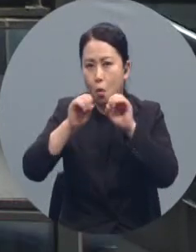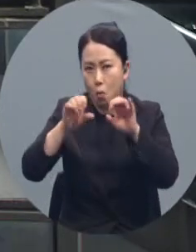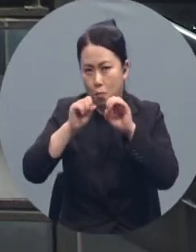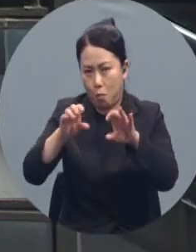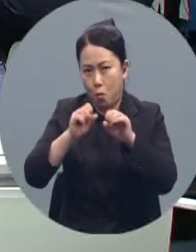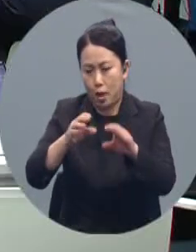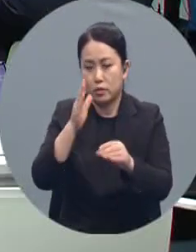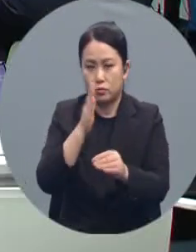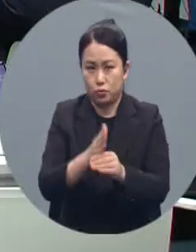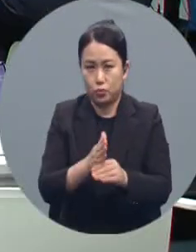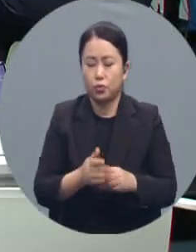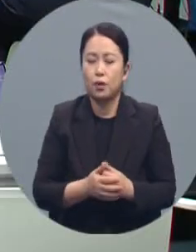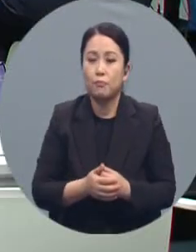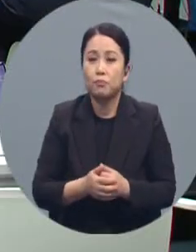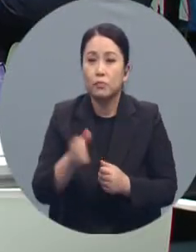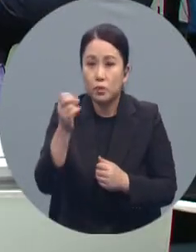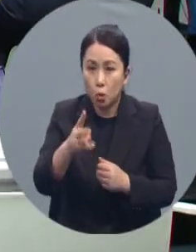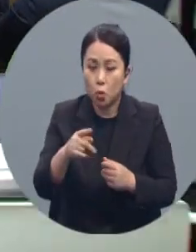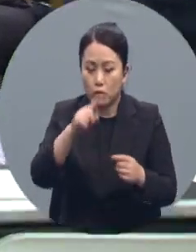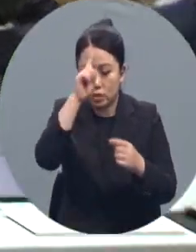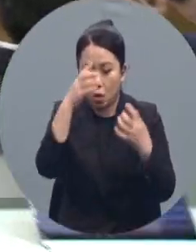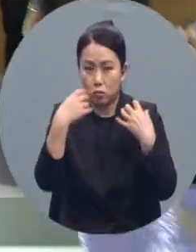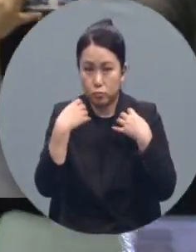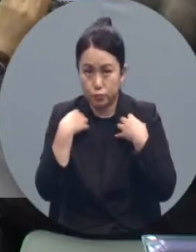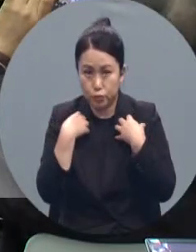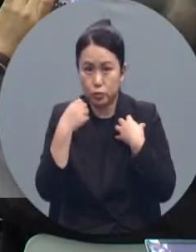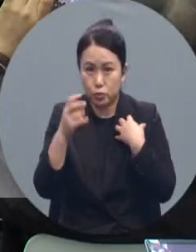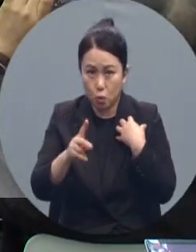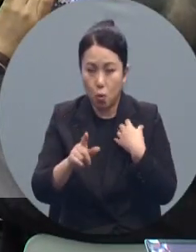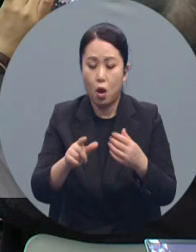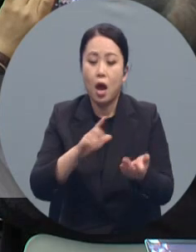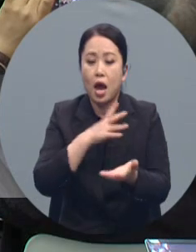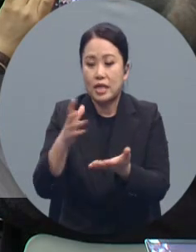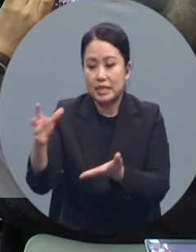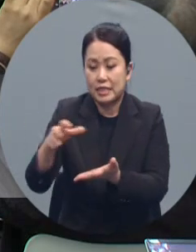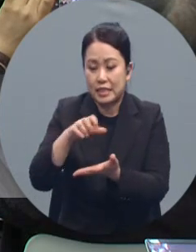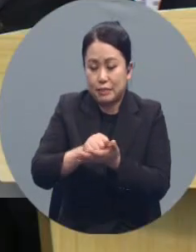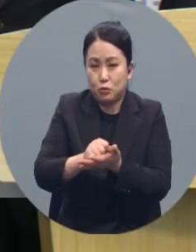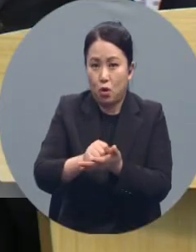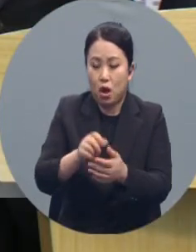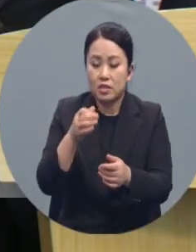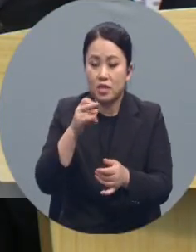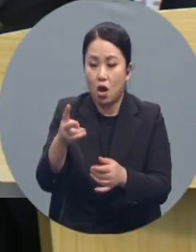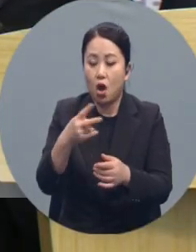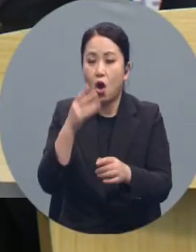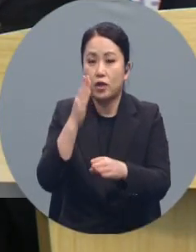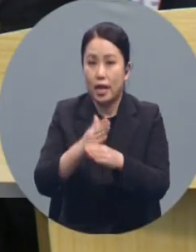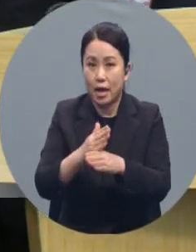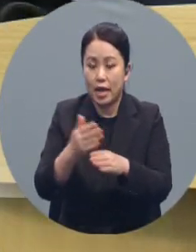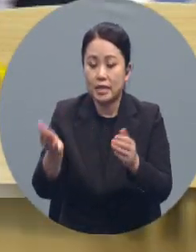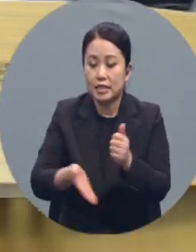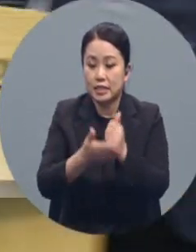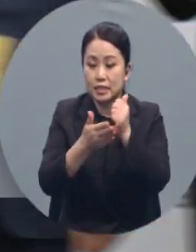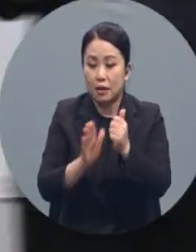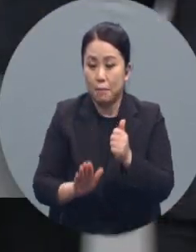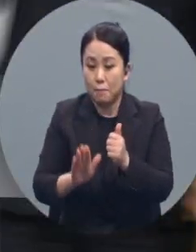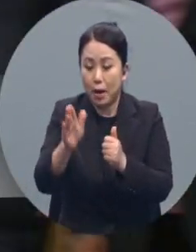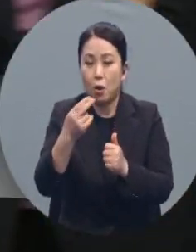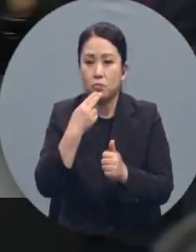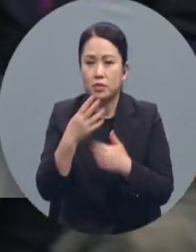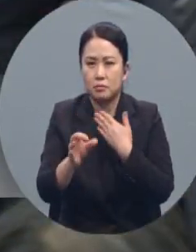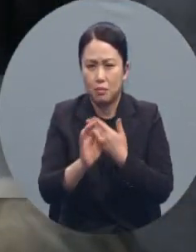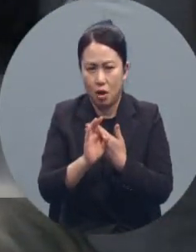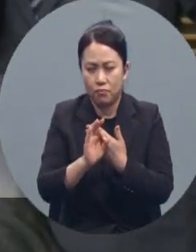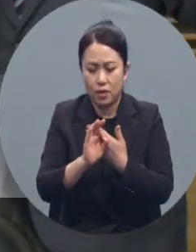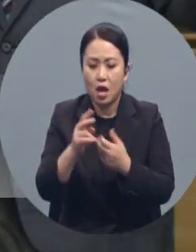있습니다. 정부와 집권 여당의 지지율이 반등하지 못하면 내후년 총선에서 다시 고전할 것으로